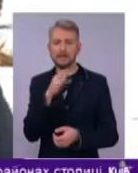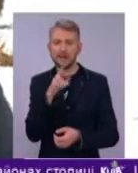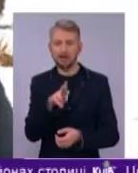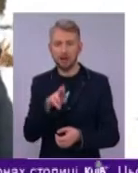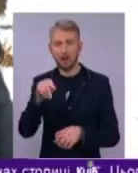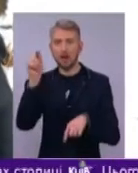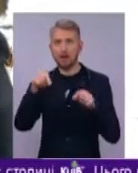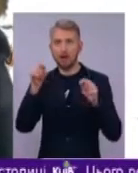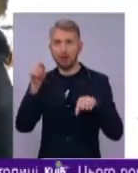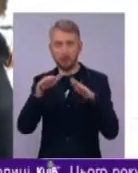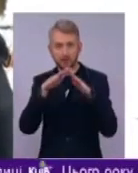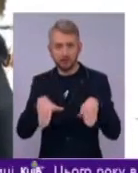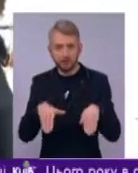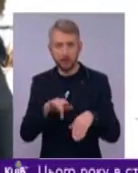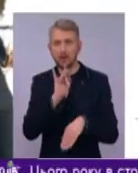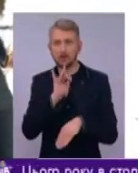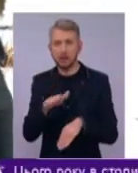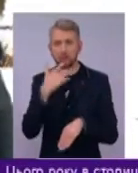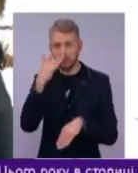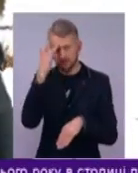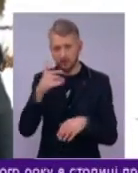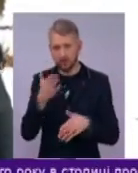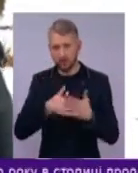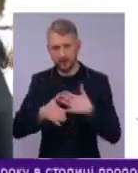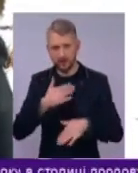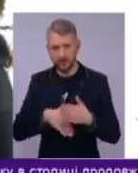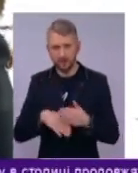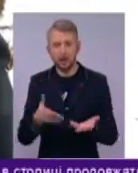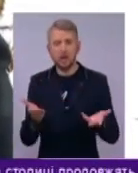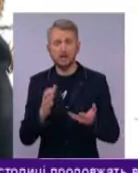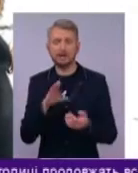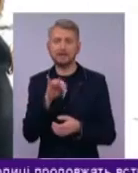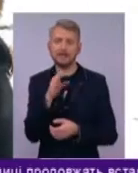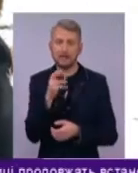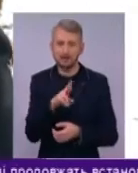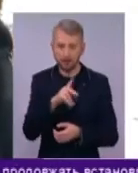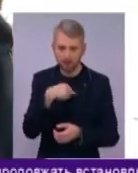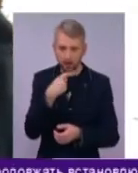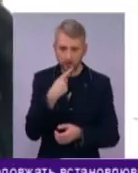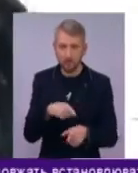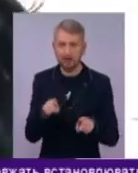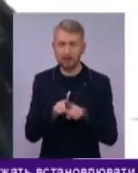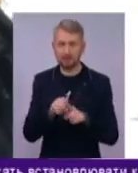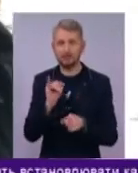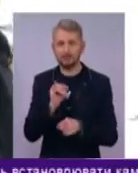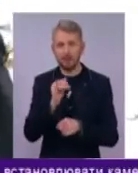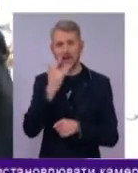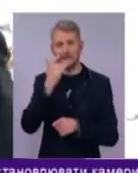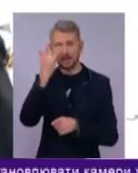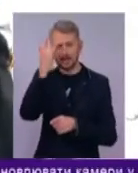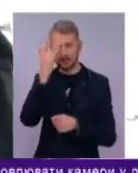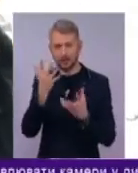капає зі стріхи, не буде в літі потіхи. Яке стрітення, як кажуть, такий і